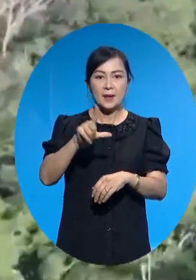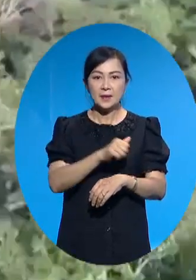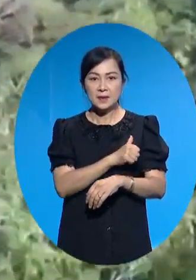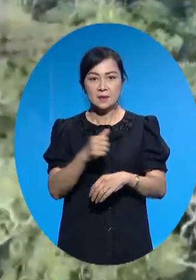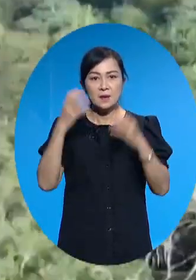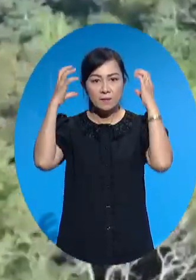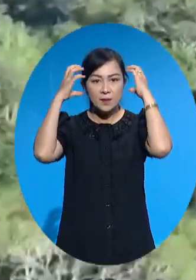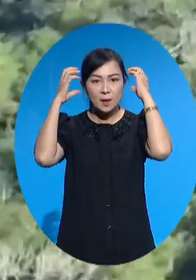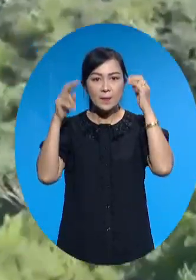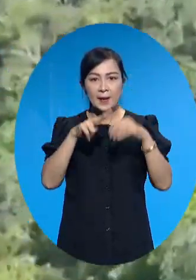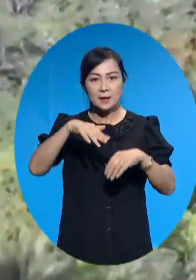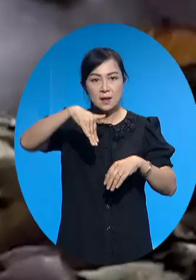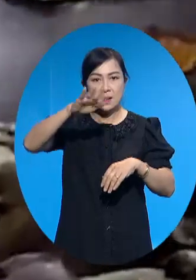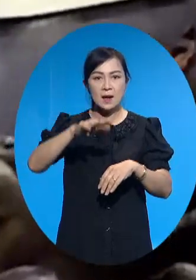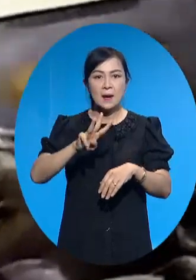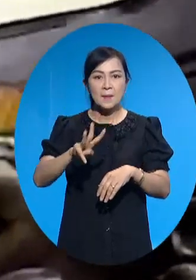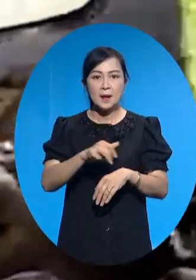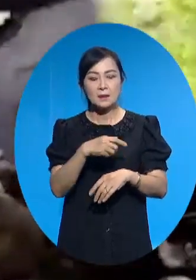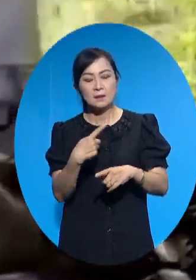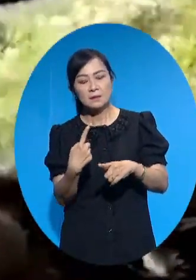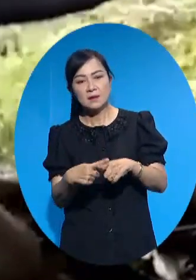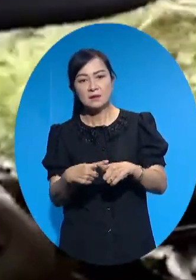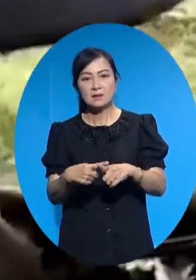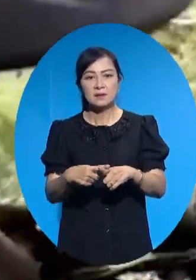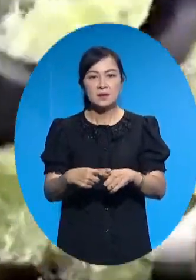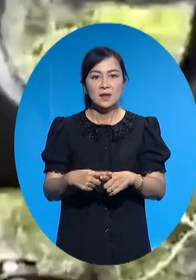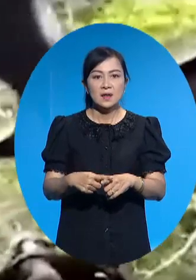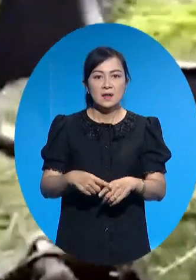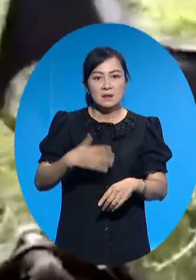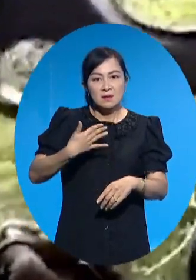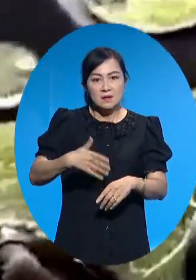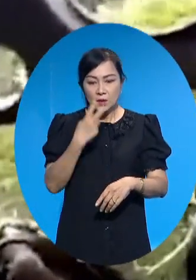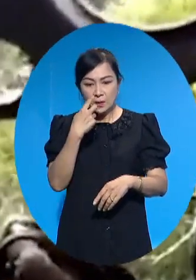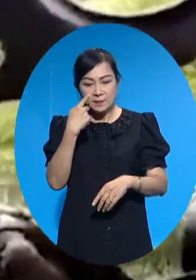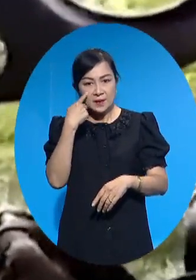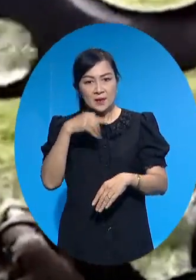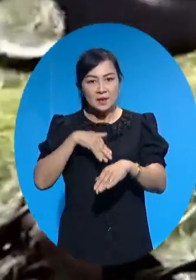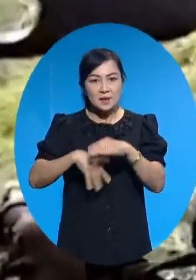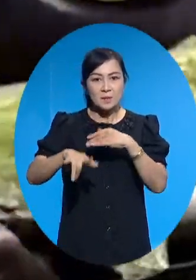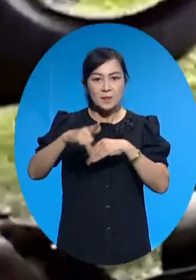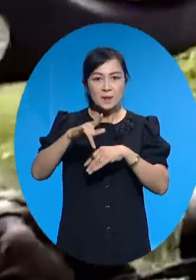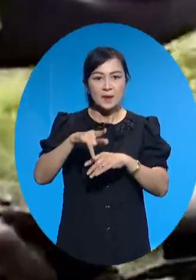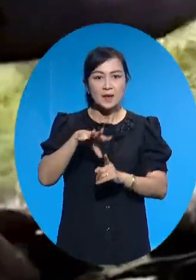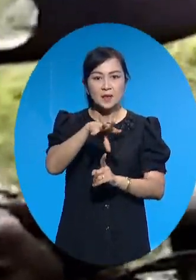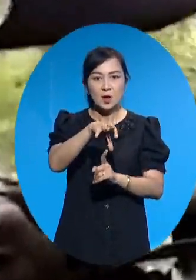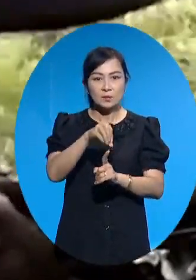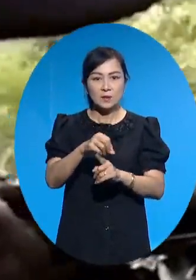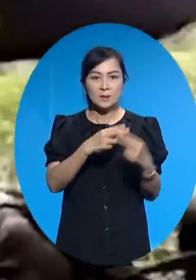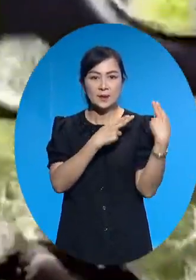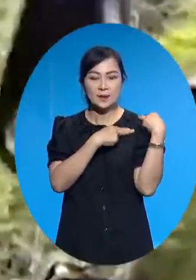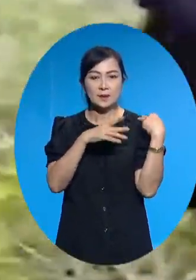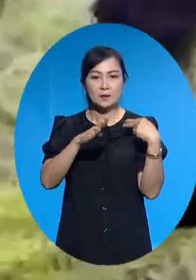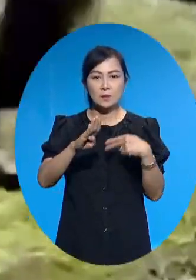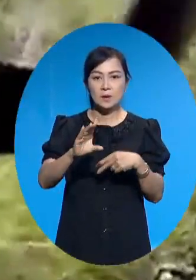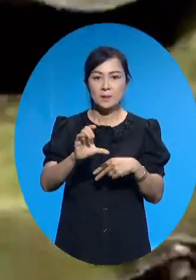bao gồm phi công và 2 người lớn. 3 người này đã thiệt mạng trong vụ việc. Thi thể của họ được tìm thấy bên trong máy bay. Thông tin ban đầu từ nhà chức